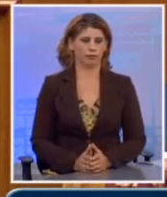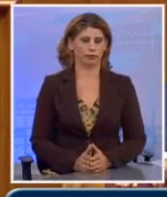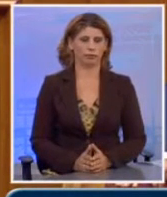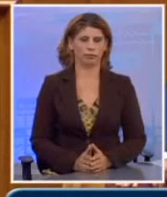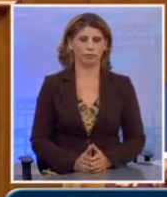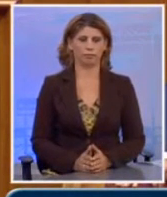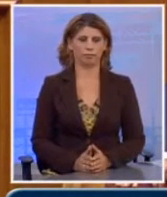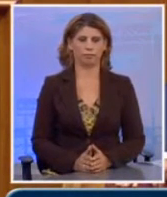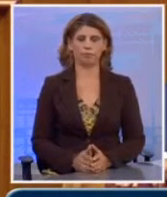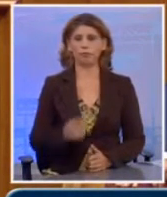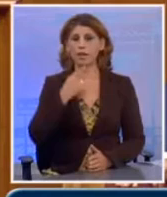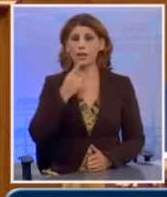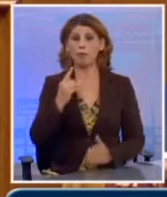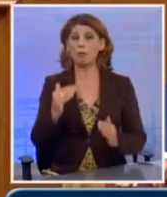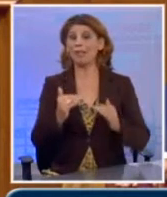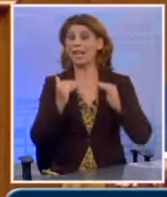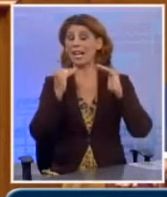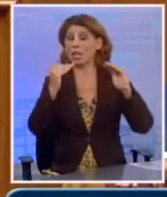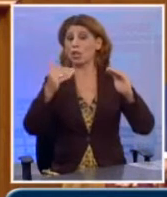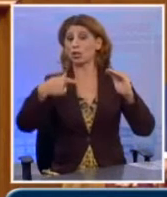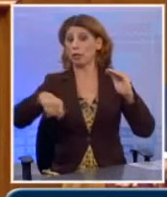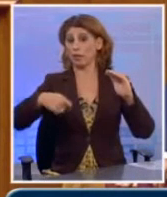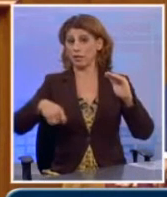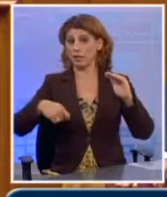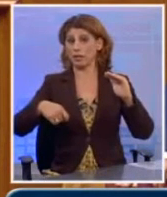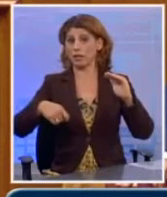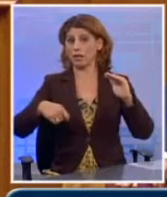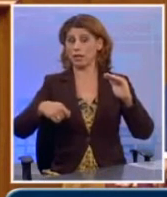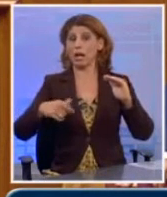Να πούμε για ανώτατο δικαστή που για την